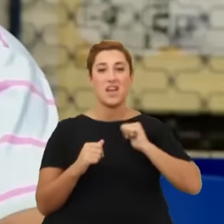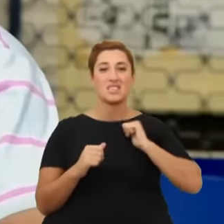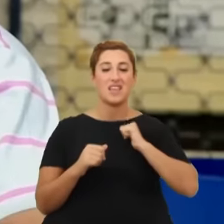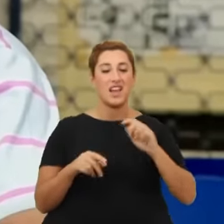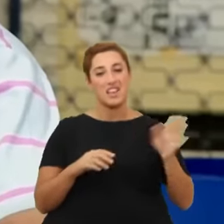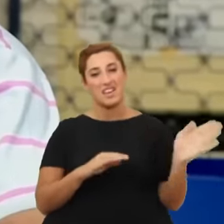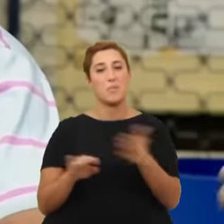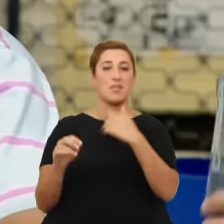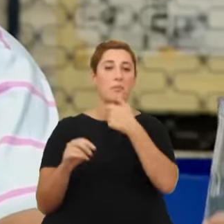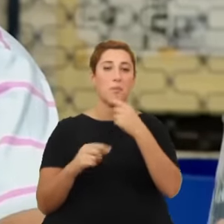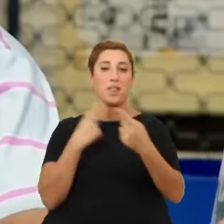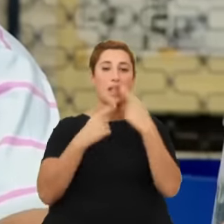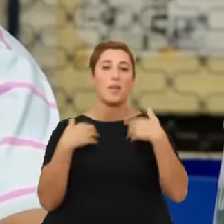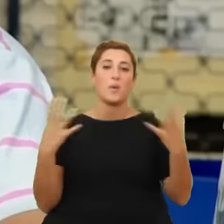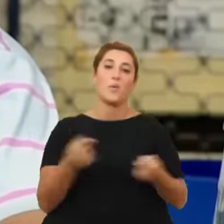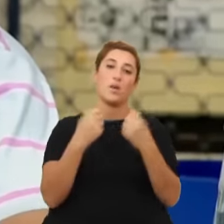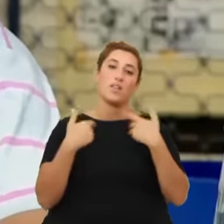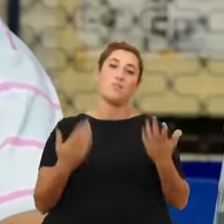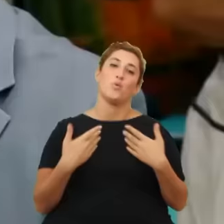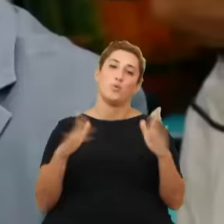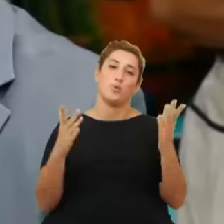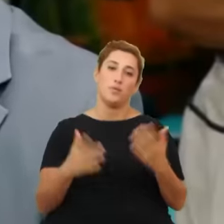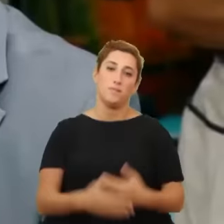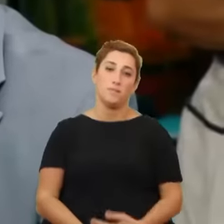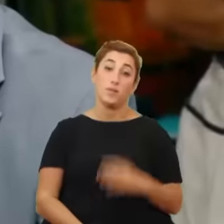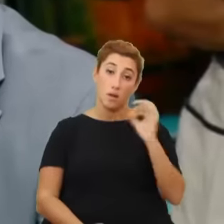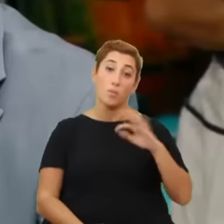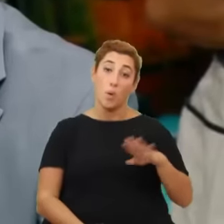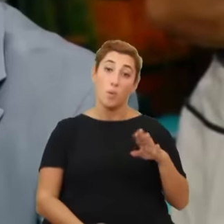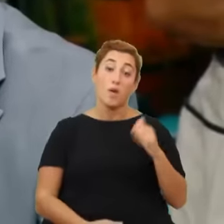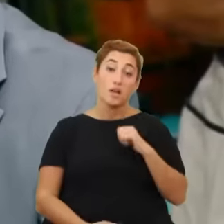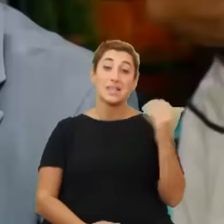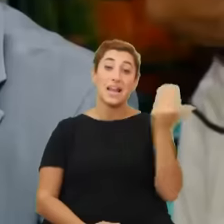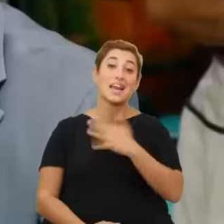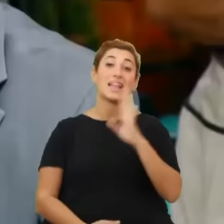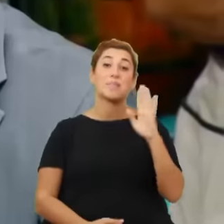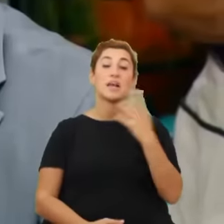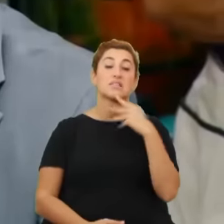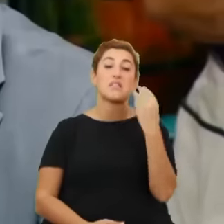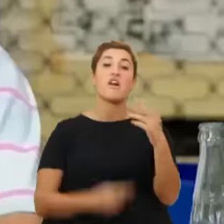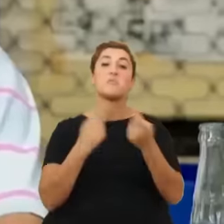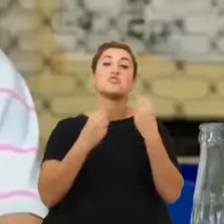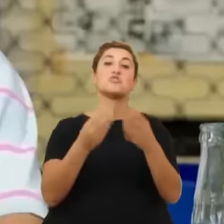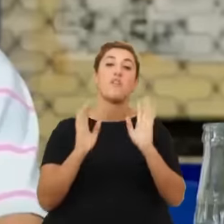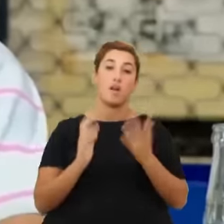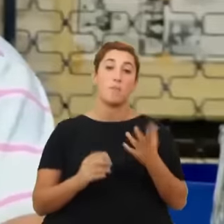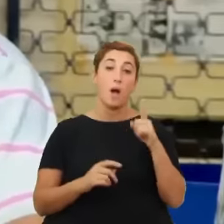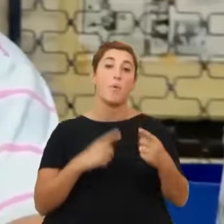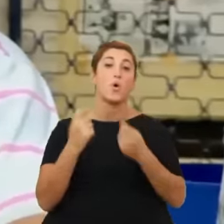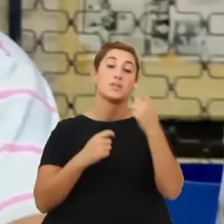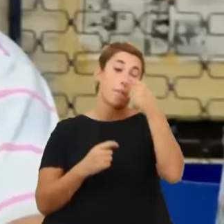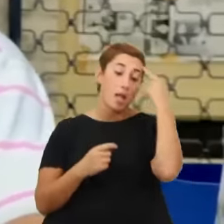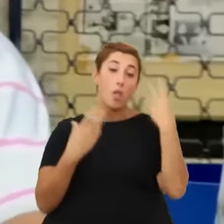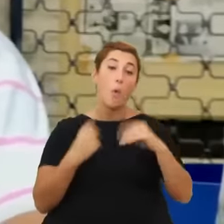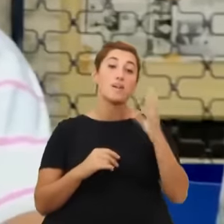askerlik aradan çıksın. Babamın dilinden de kurtulayım ya. Üf. Tabii oğlum ya. Askere gitmeyene ne kız verirler ne iş. Ama o işler